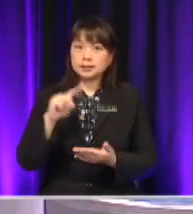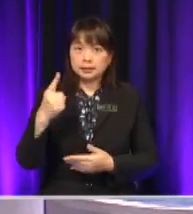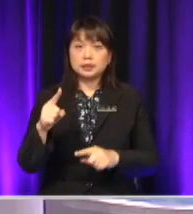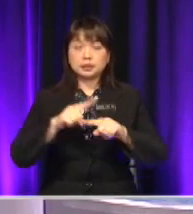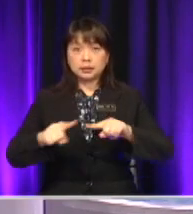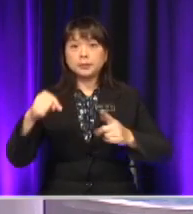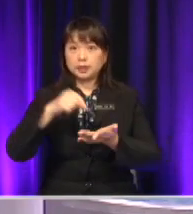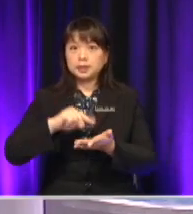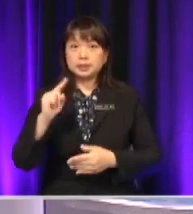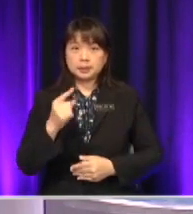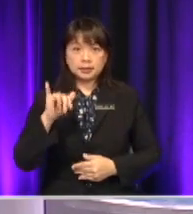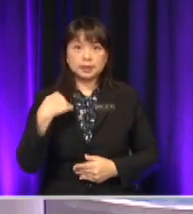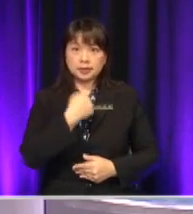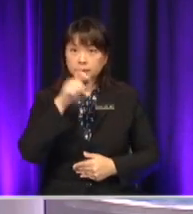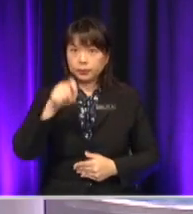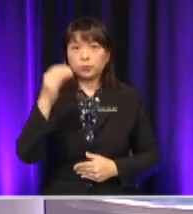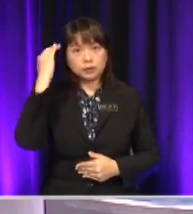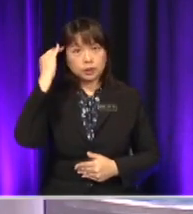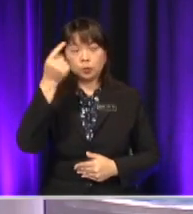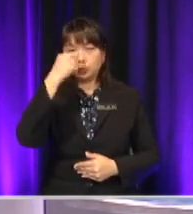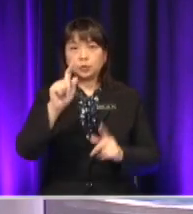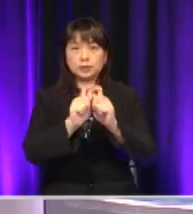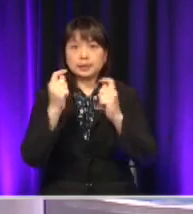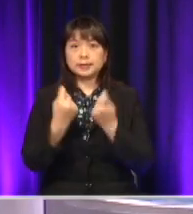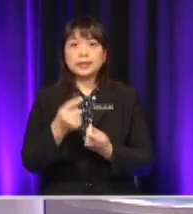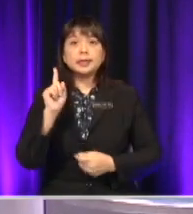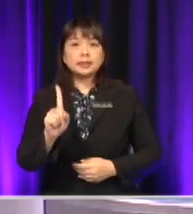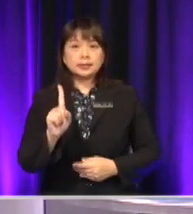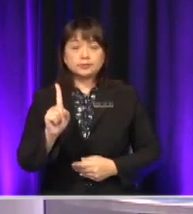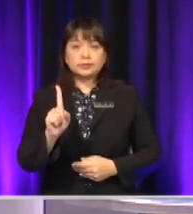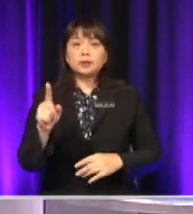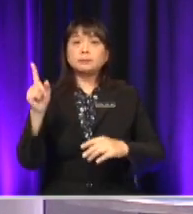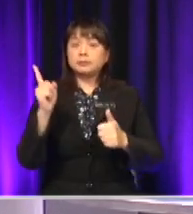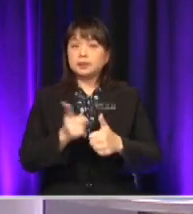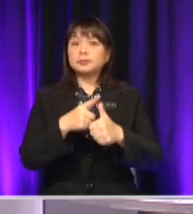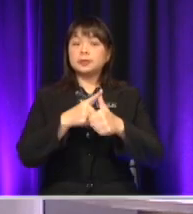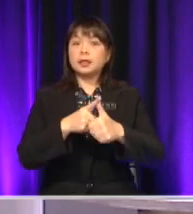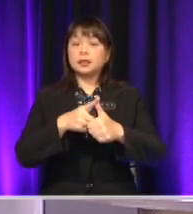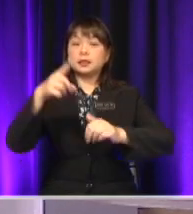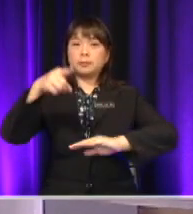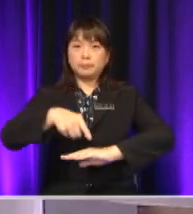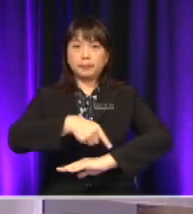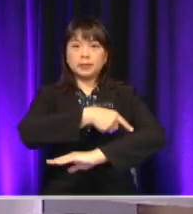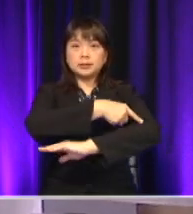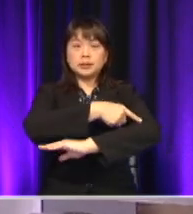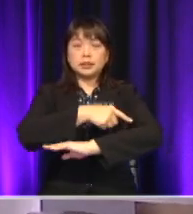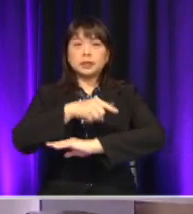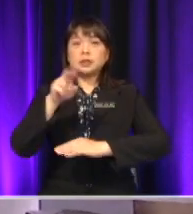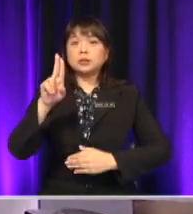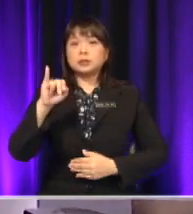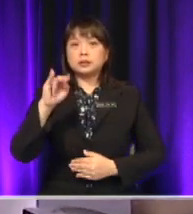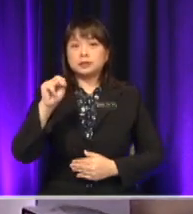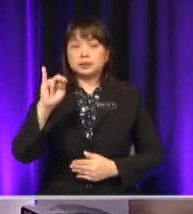saja yang kita kena tahulah untuk tingkatan 1. Okey, yang pertama adalah panjang. Panjang? Okey, panjang unit SI-nya adalah